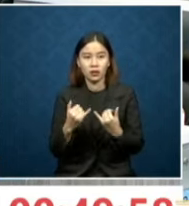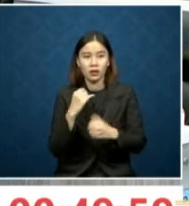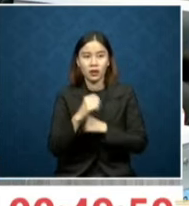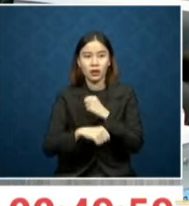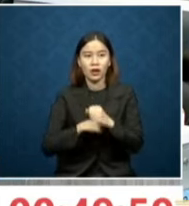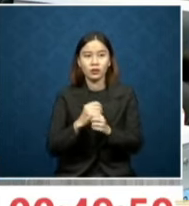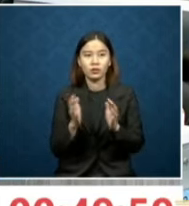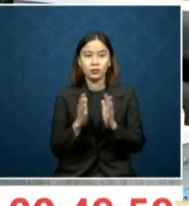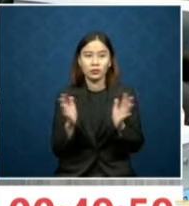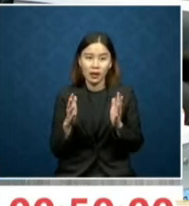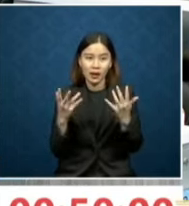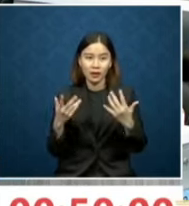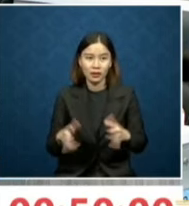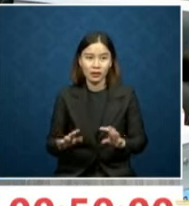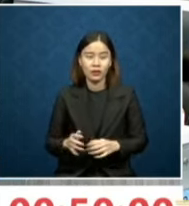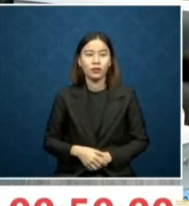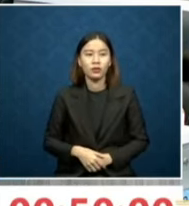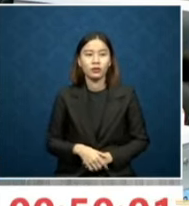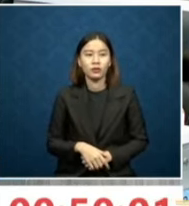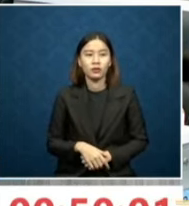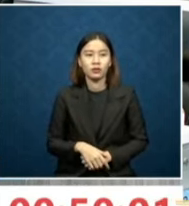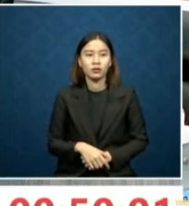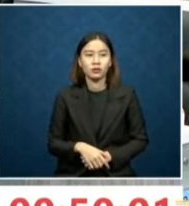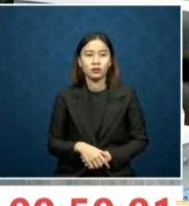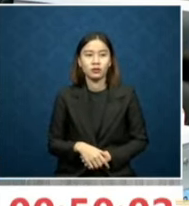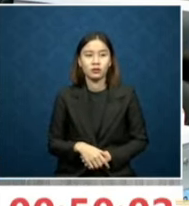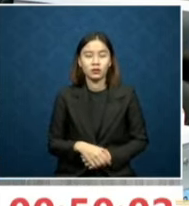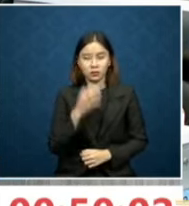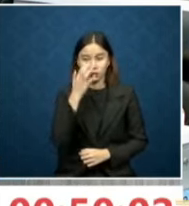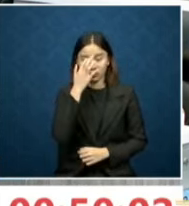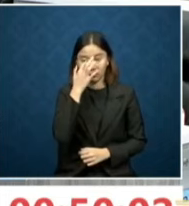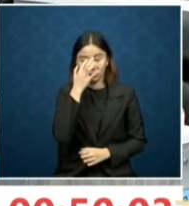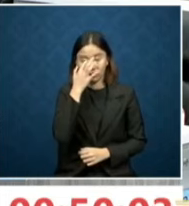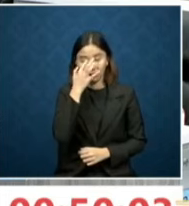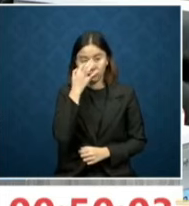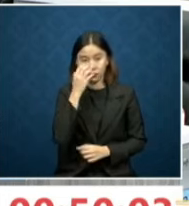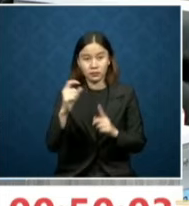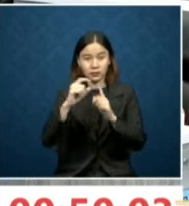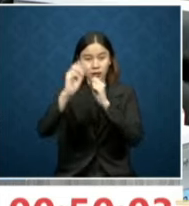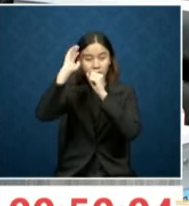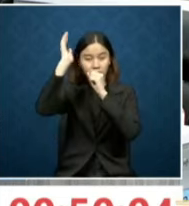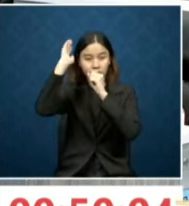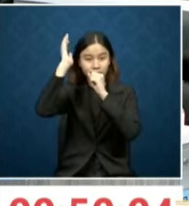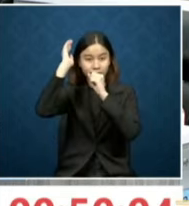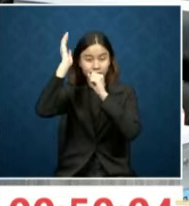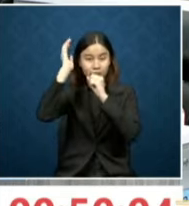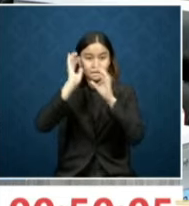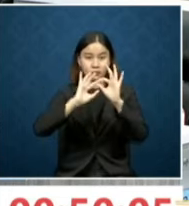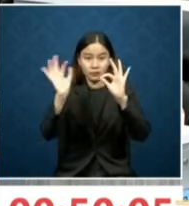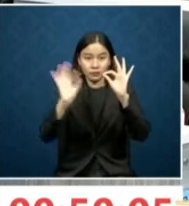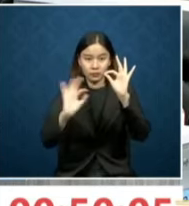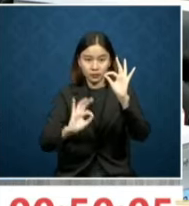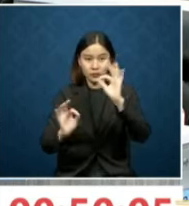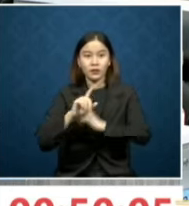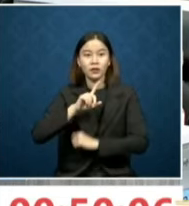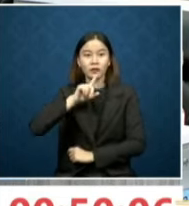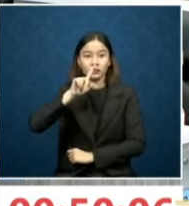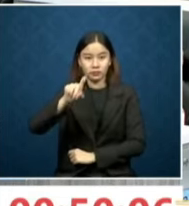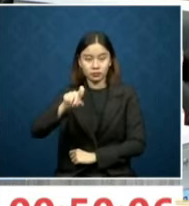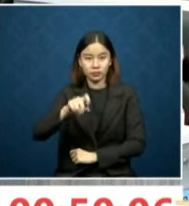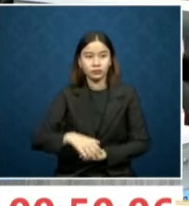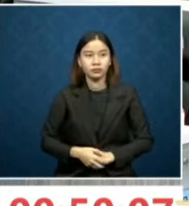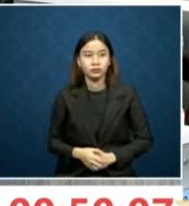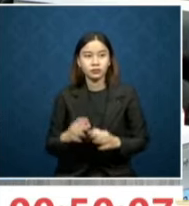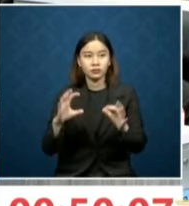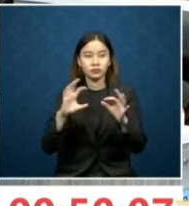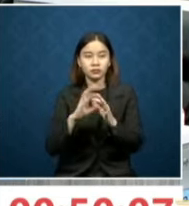มากๆกันแล้วนะครับอันนี้คือคำอภิปรายและก็คำถามเ